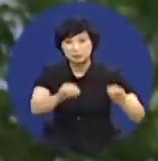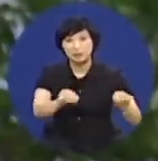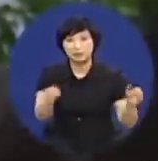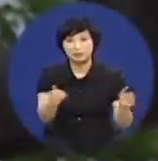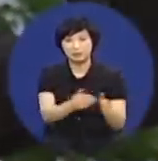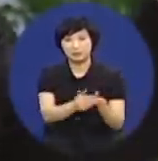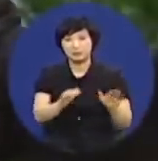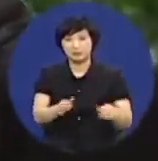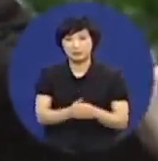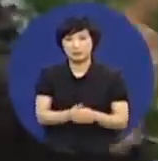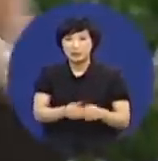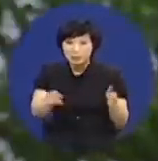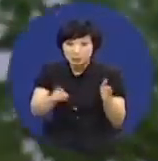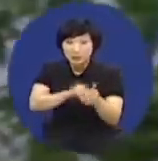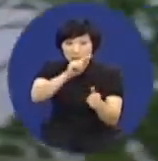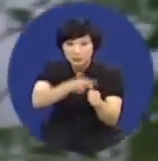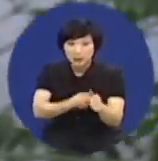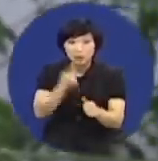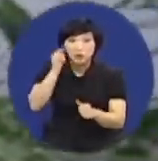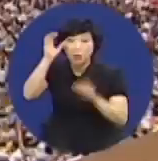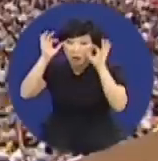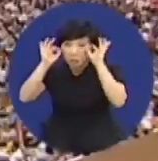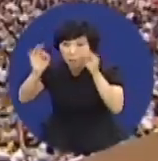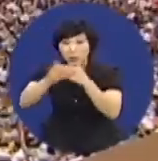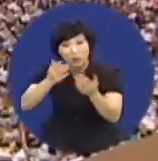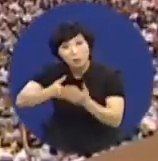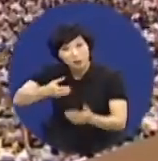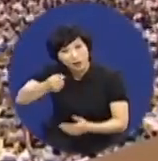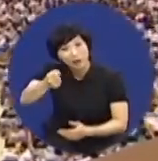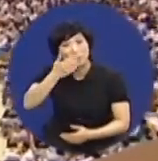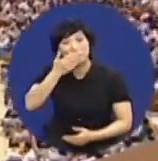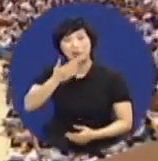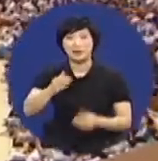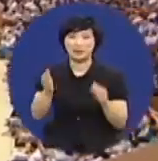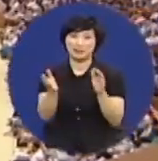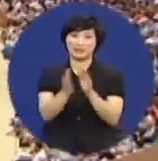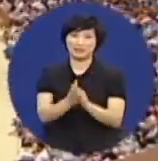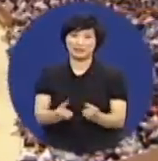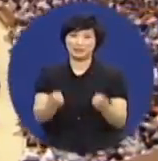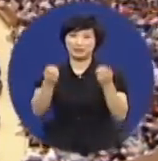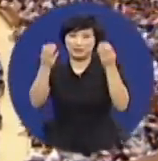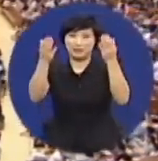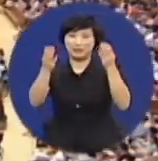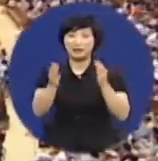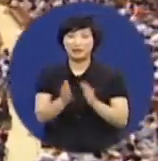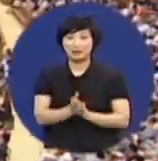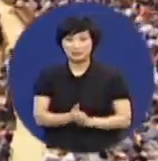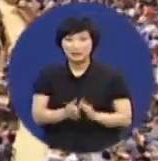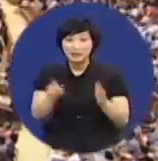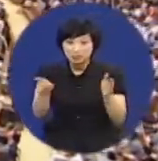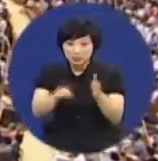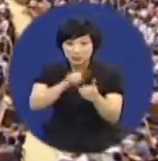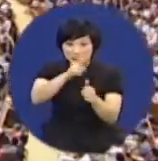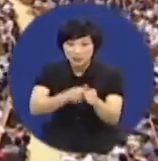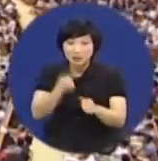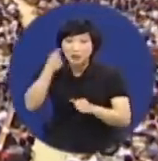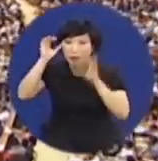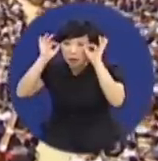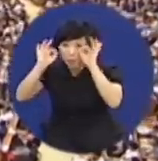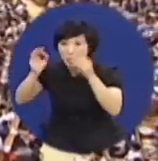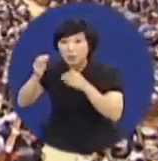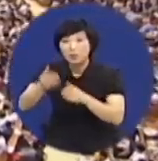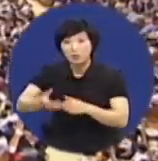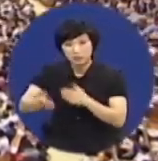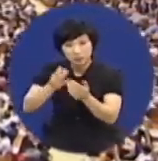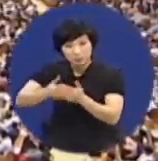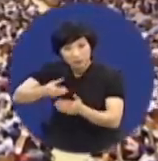から解放されたのです。信じる者は栄光を見る。ハレルヤ。信じるなら栄光